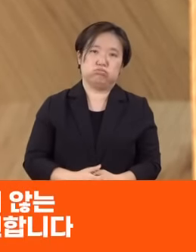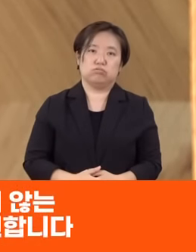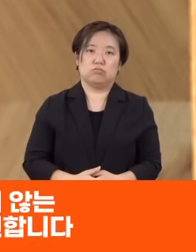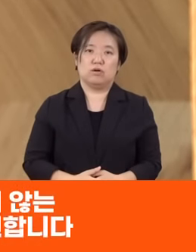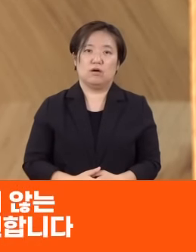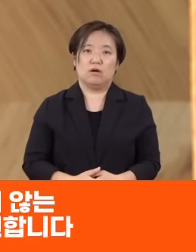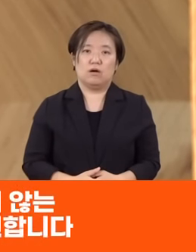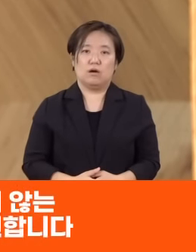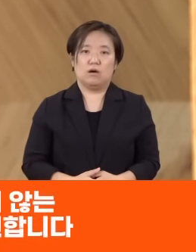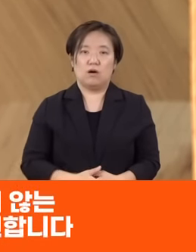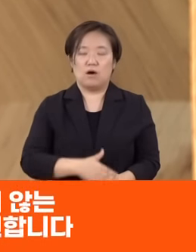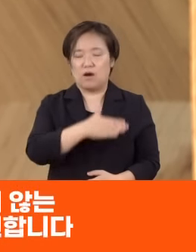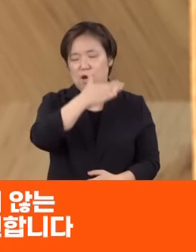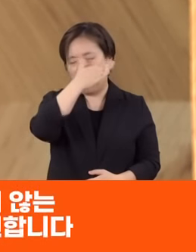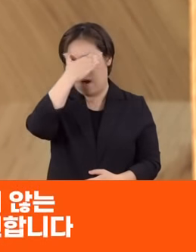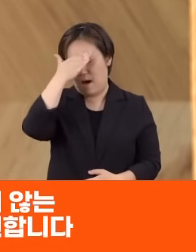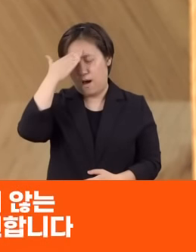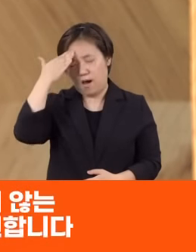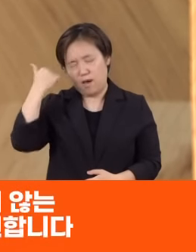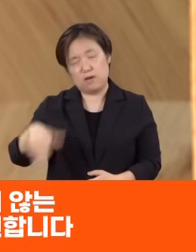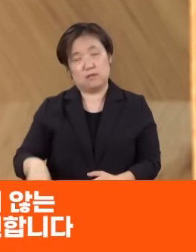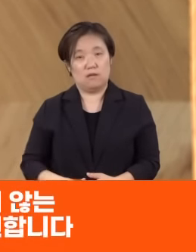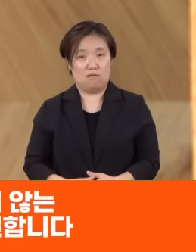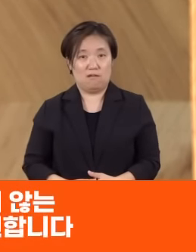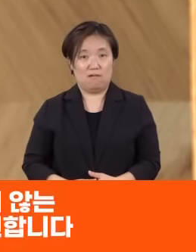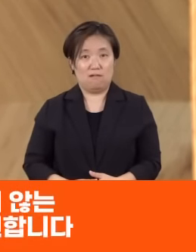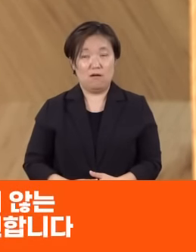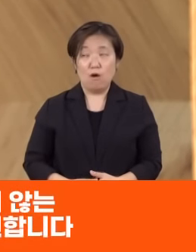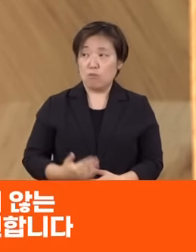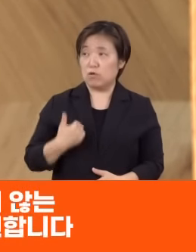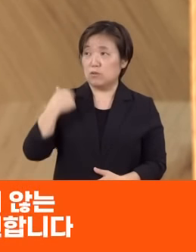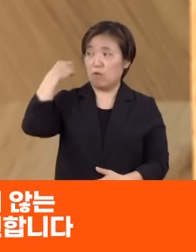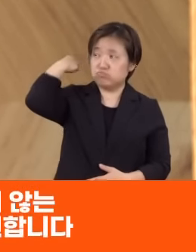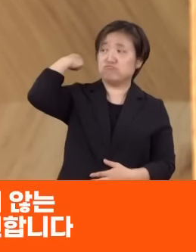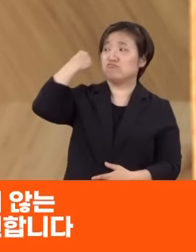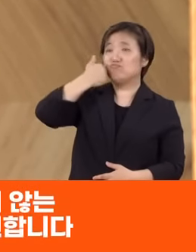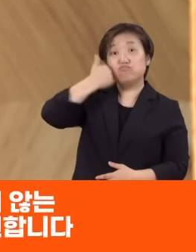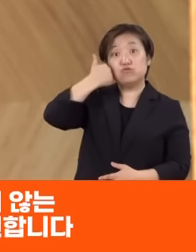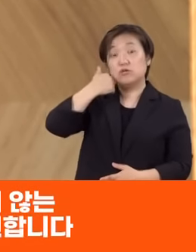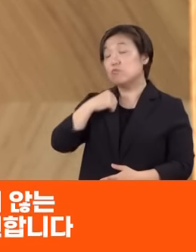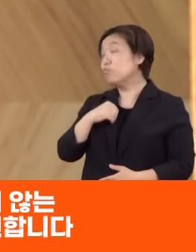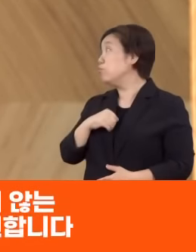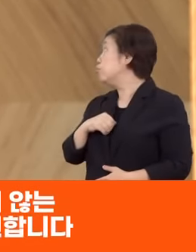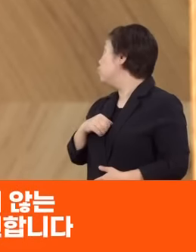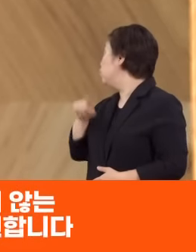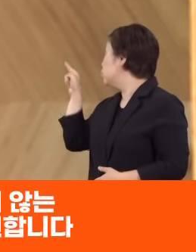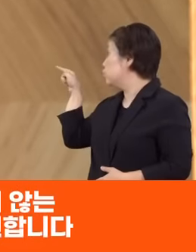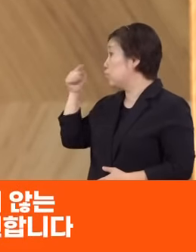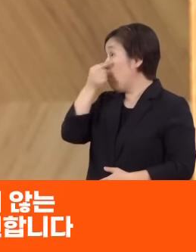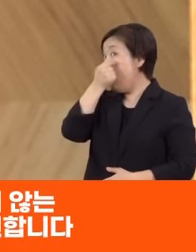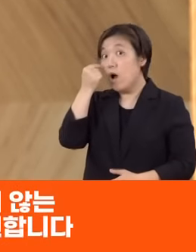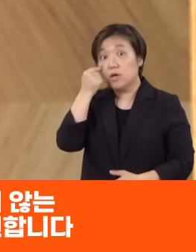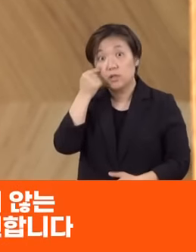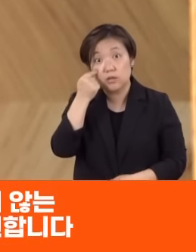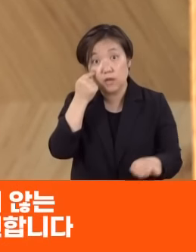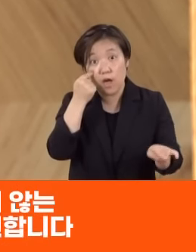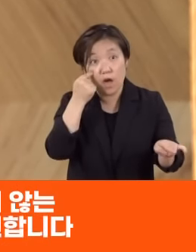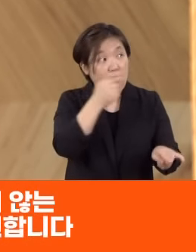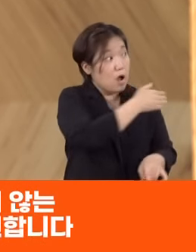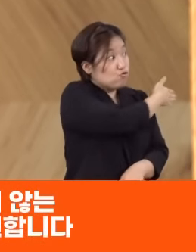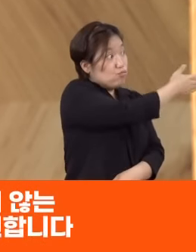그런데 제가 고개를 뒤로 돌려서 누가 담겼는지 확인을 했는데 제 주변에는